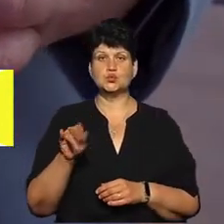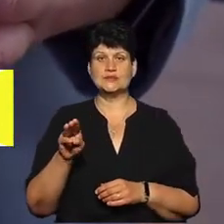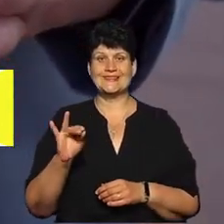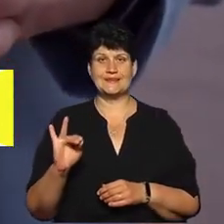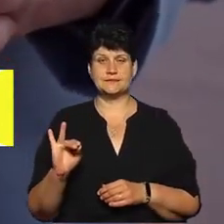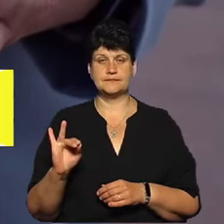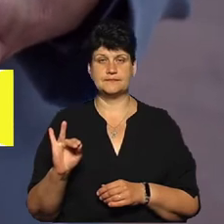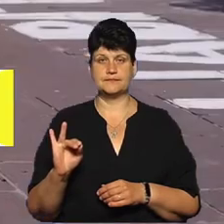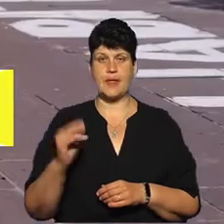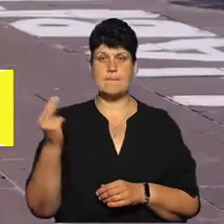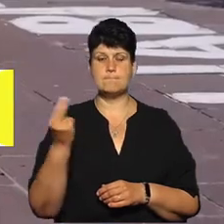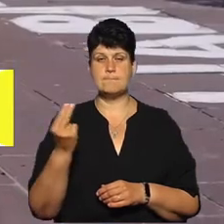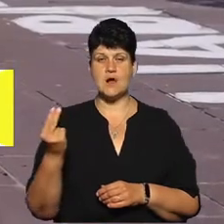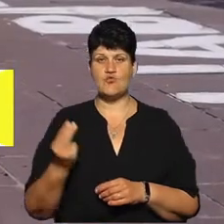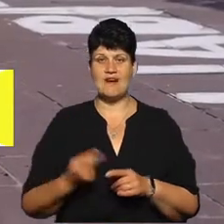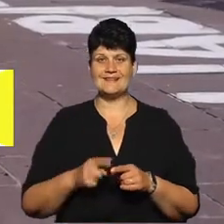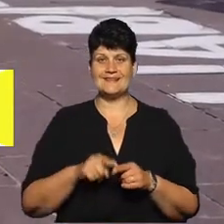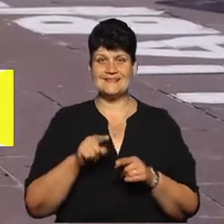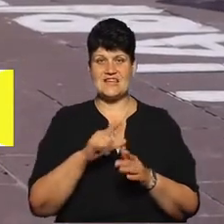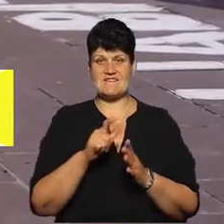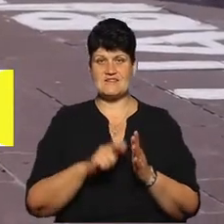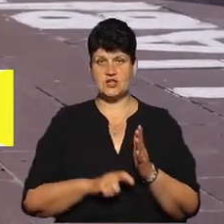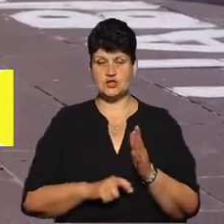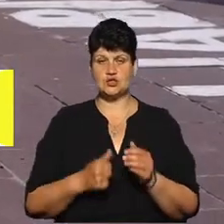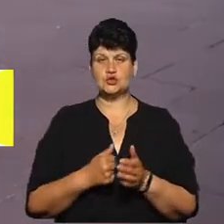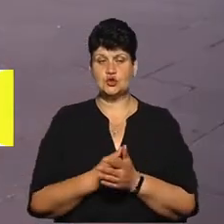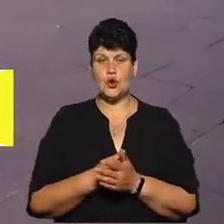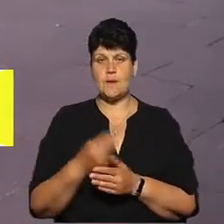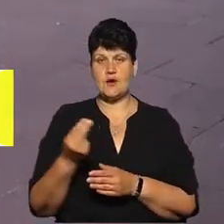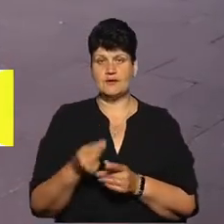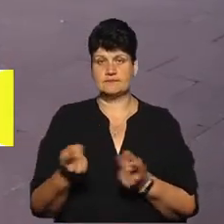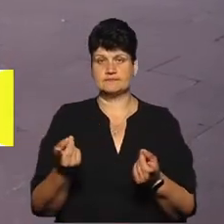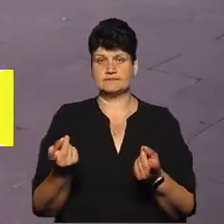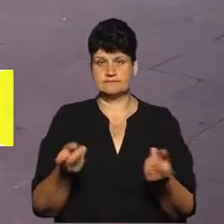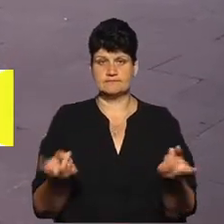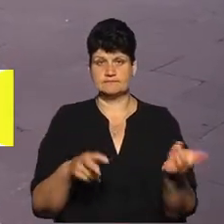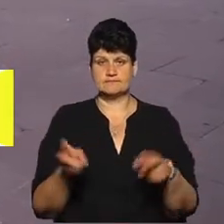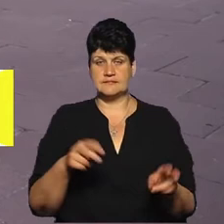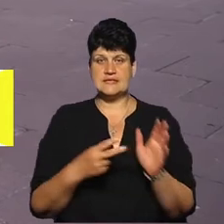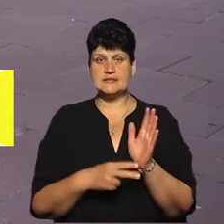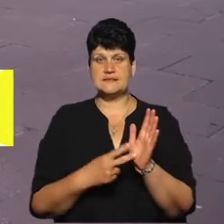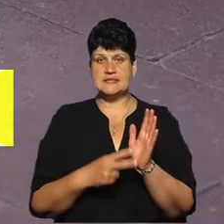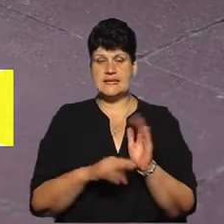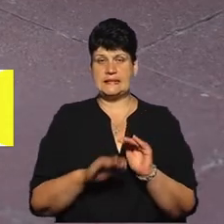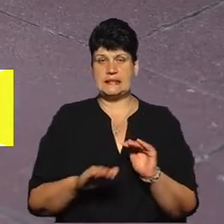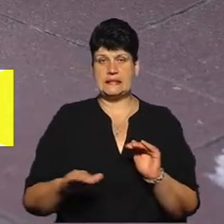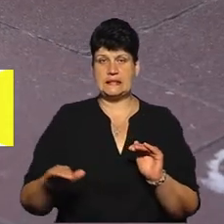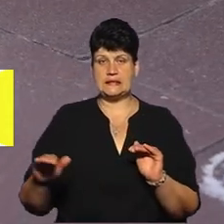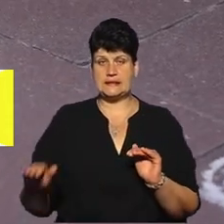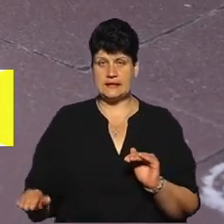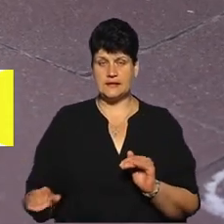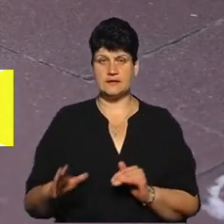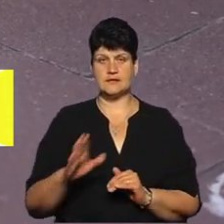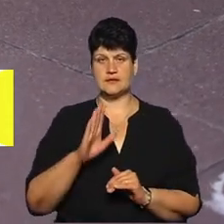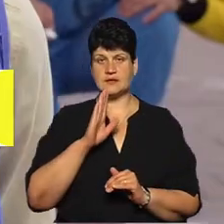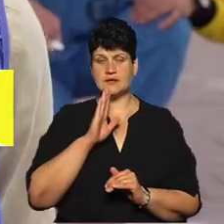малювати ось саме цей вірш. До малювання долучились 70 дітей. Серед них 14-річна Асія Максим'як із братом Серафимом.